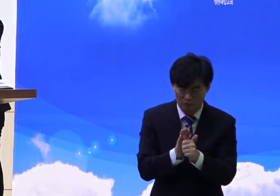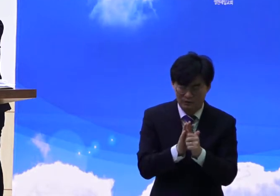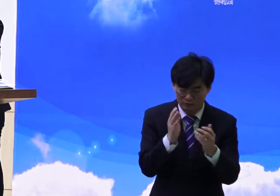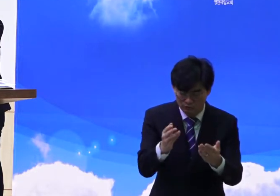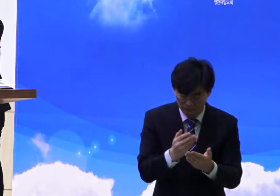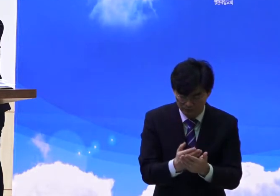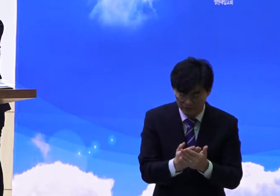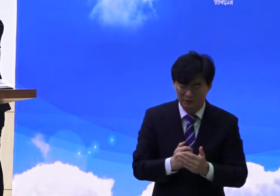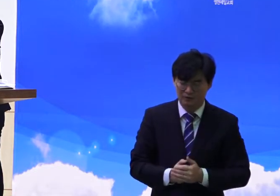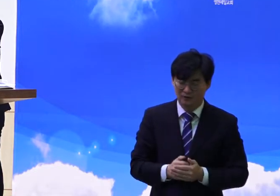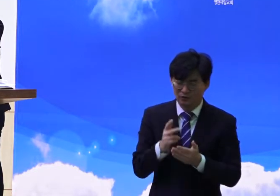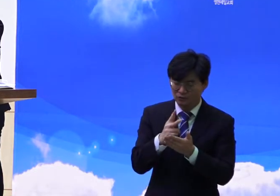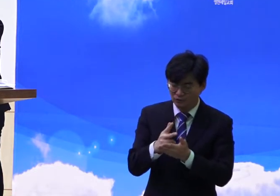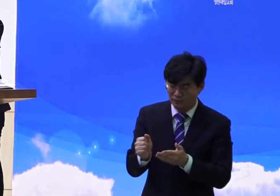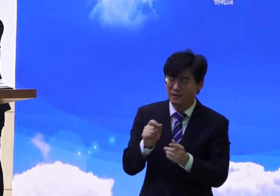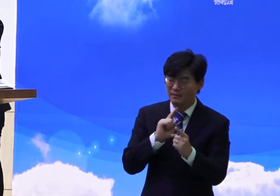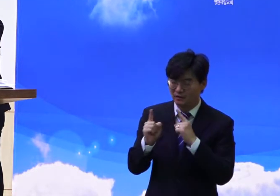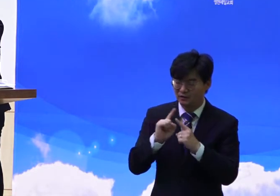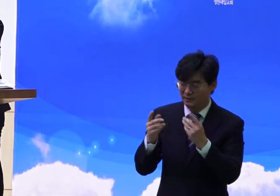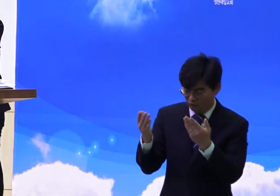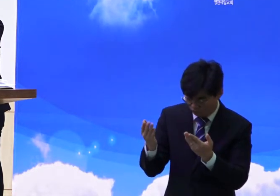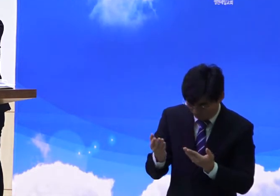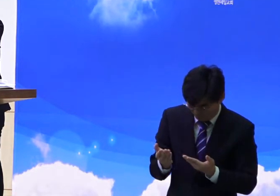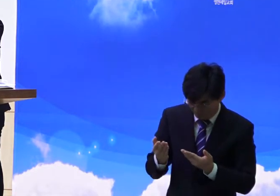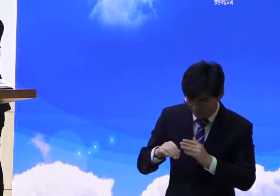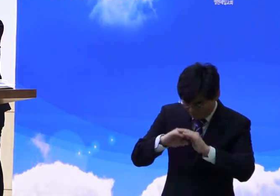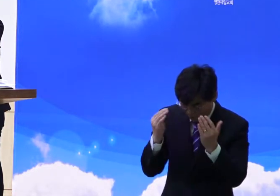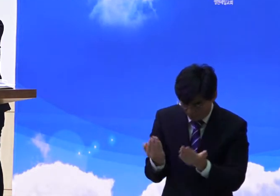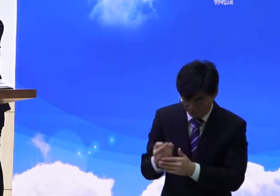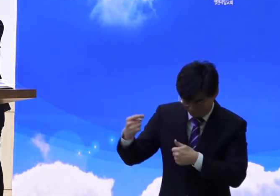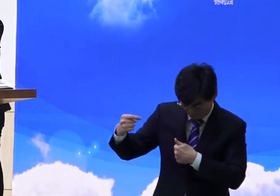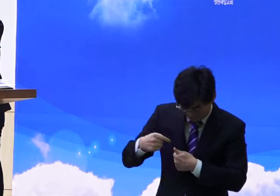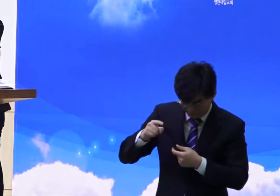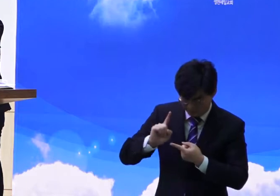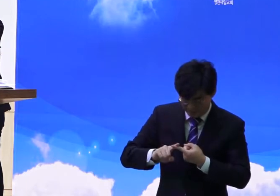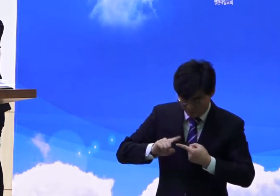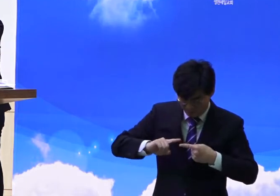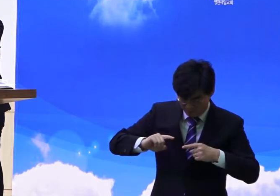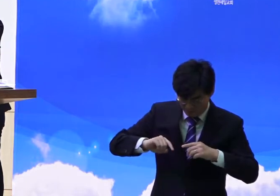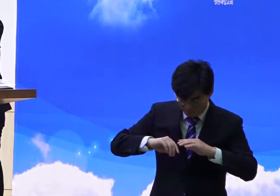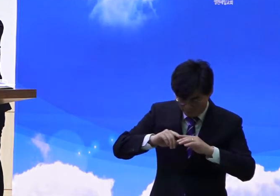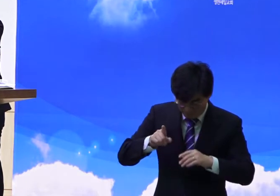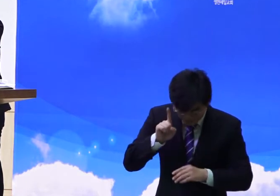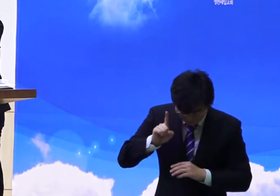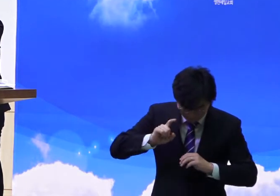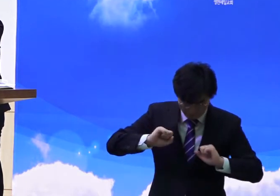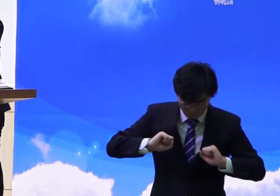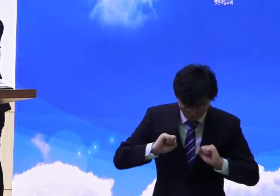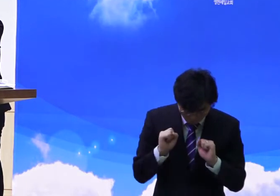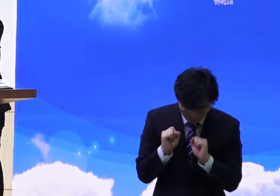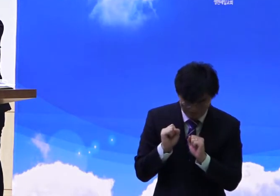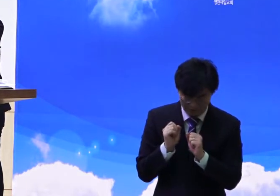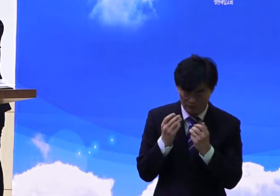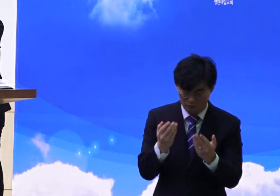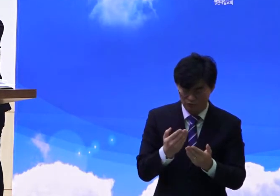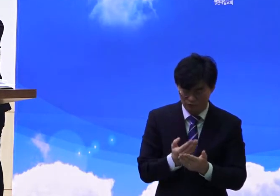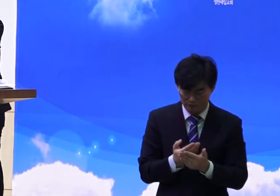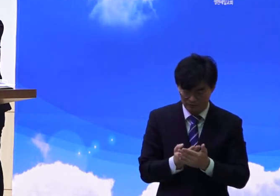주님께서 말씀하시는 모든 말씀에 순종하는 단순한 순수한 믿음이 되게 하여 주시기를